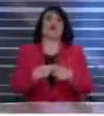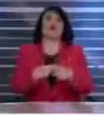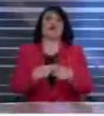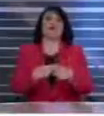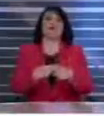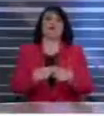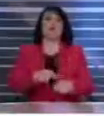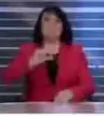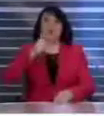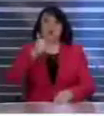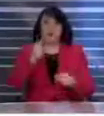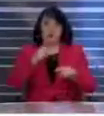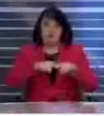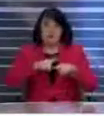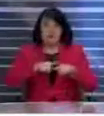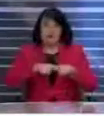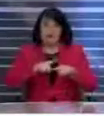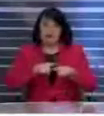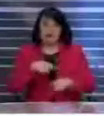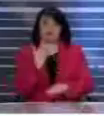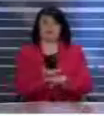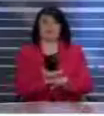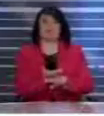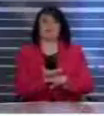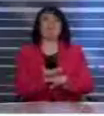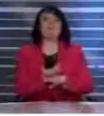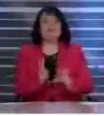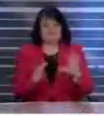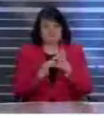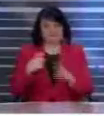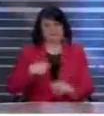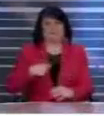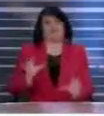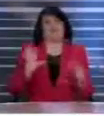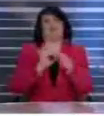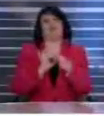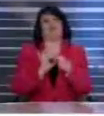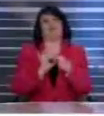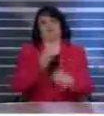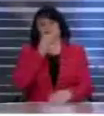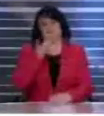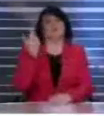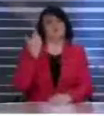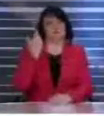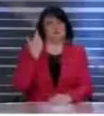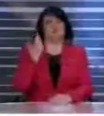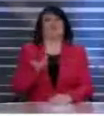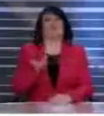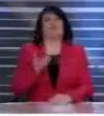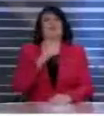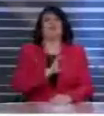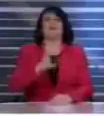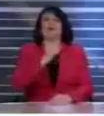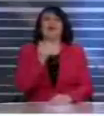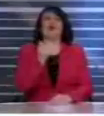υπήρξε η πρώτη χώρα που ζήτησε να γίνει συνδεδεμένο μέλος αυτού που τότε αναφερόταν ως η